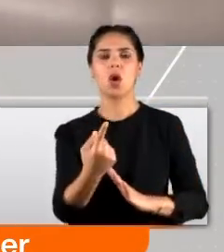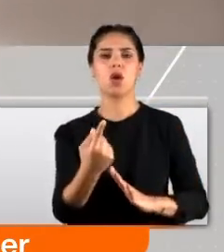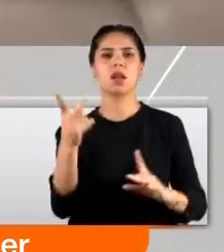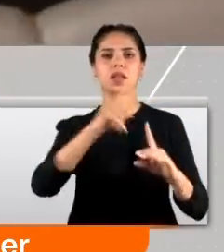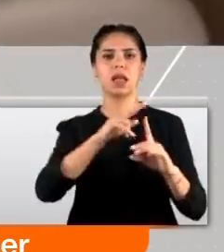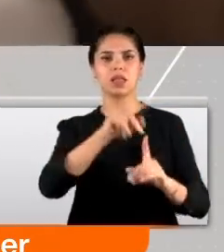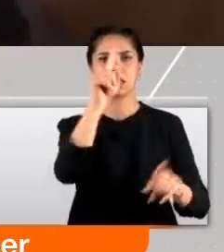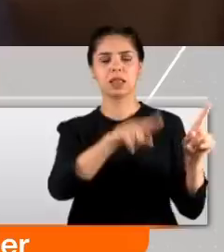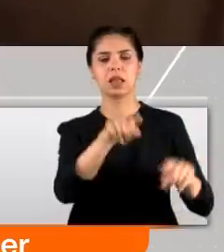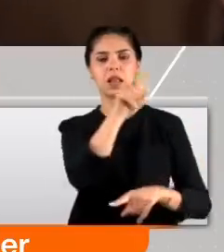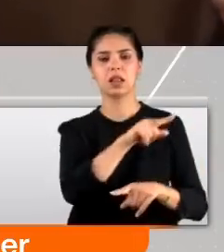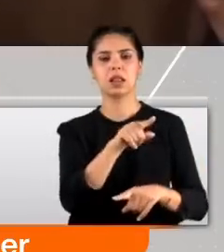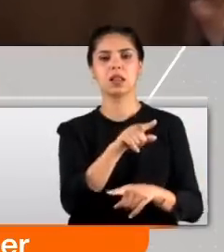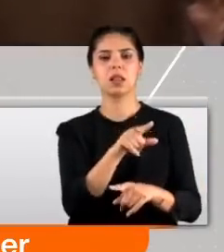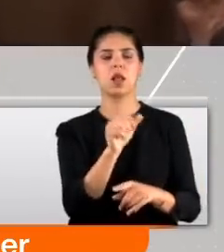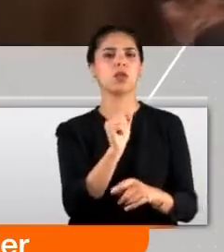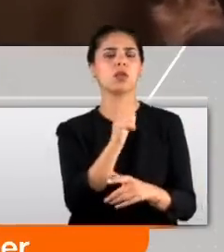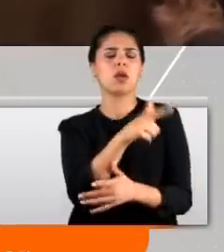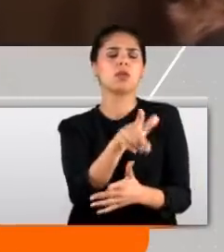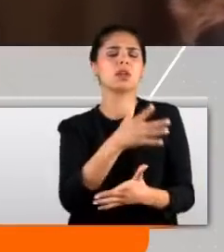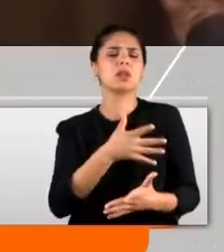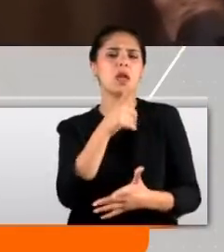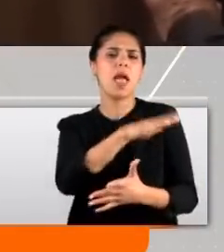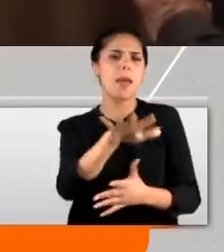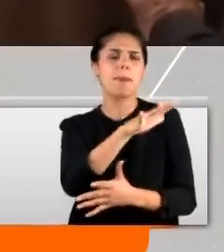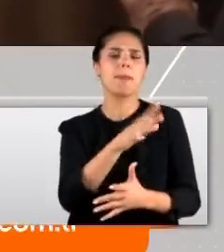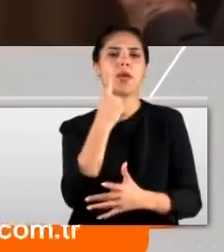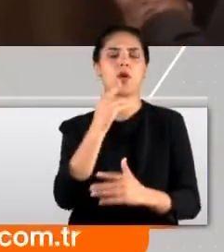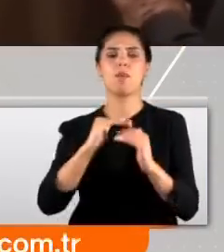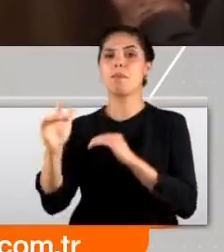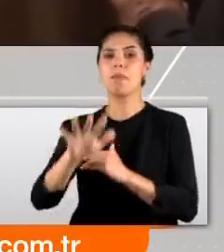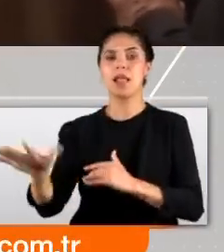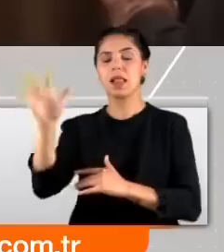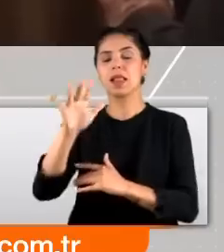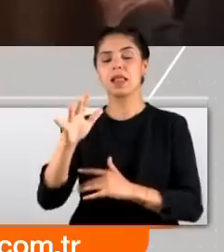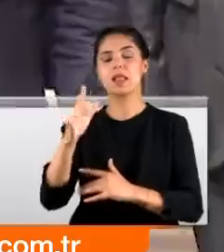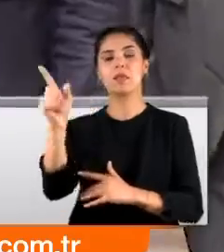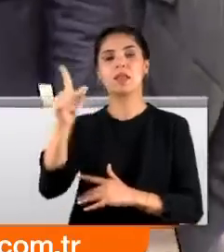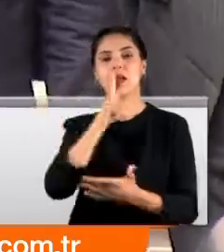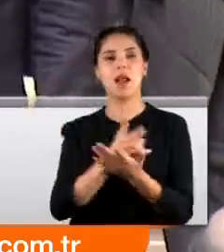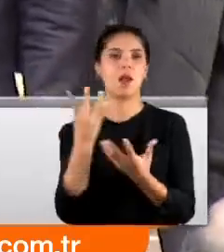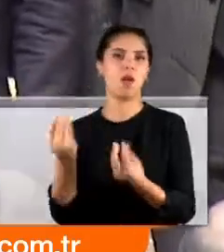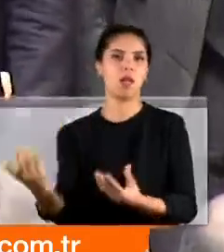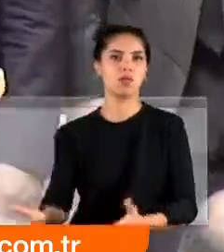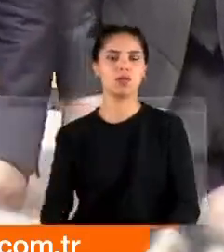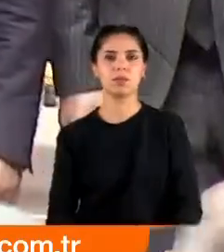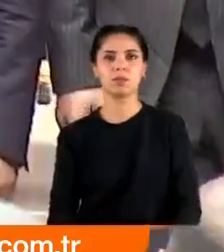almakta hiçbir beis görmeyenleri milletimizin takdirine havale ediyoruz.